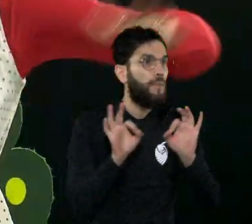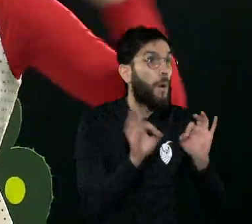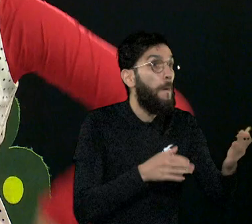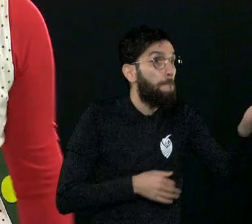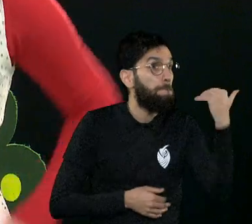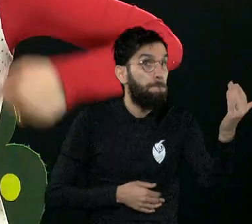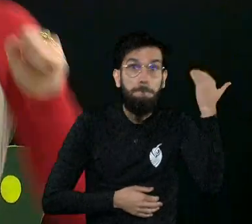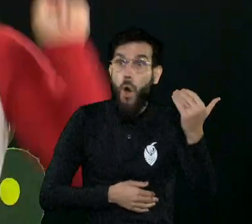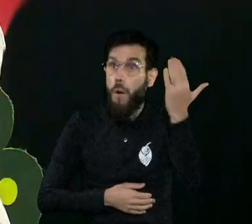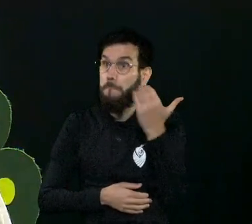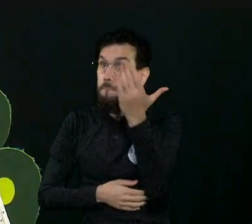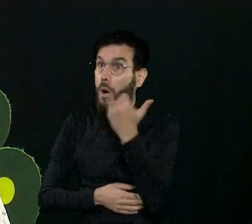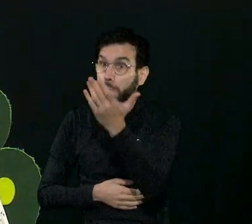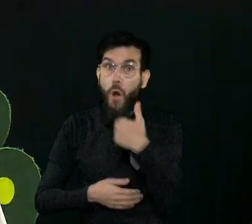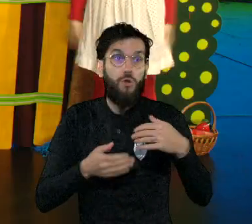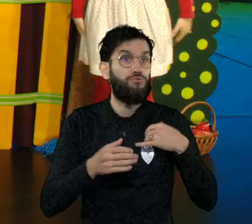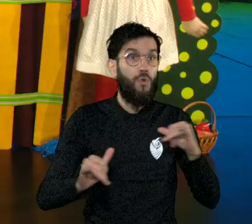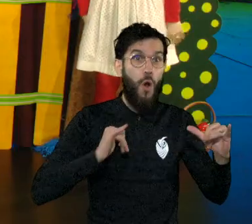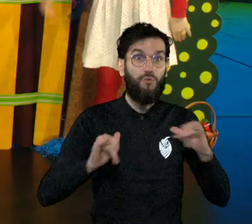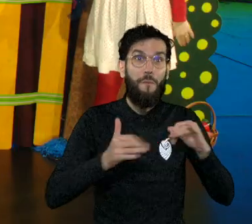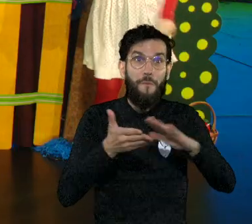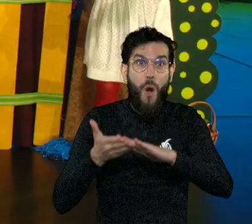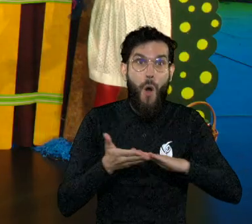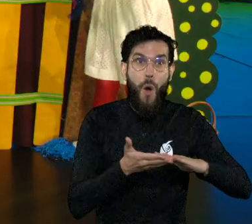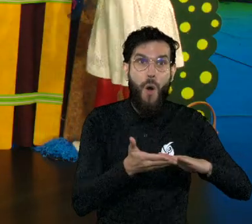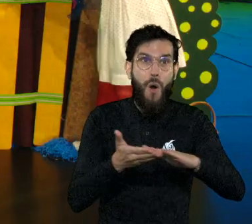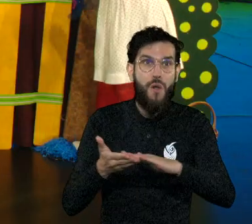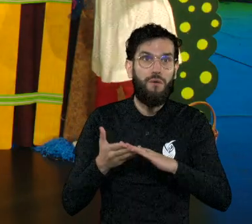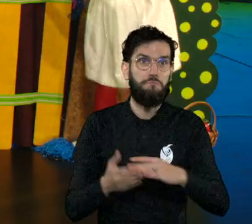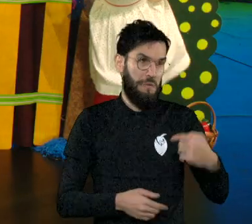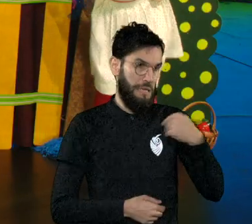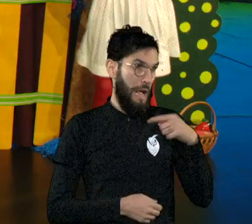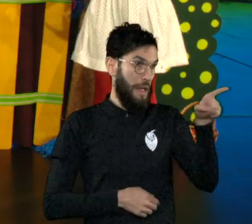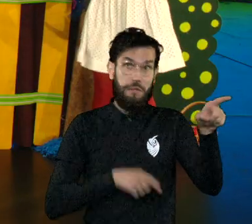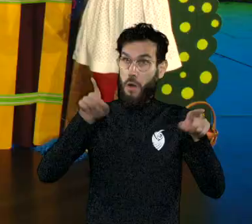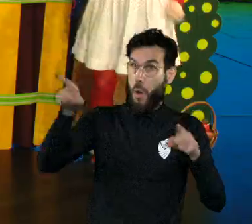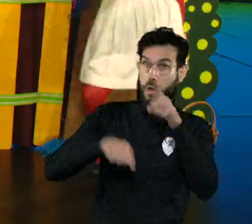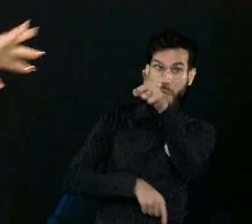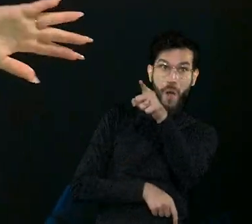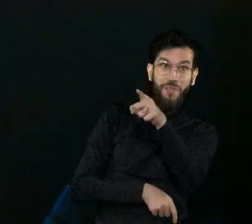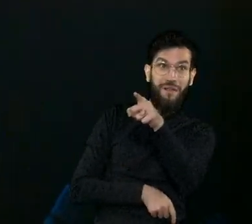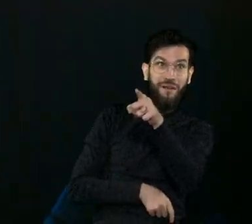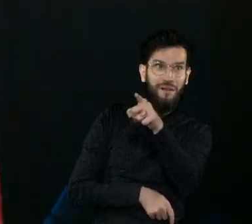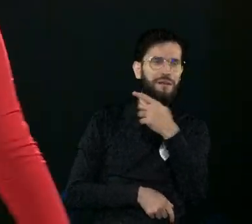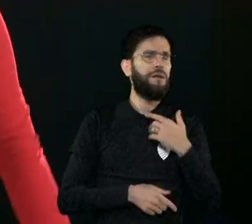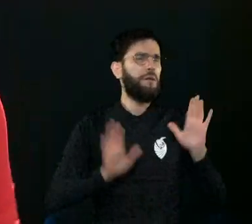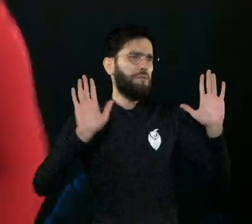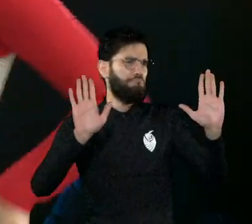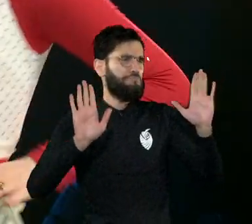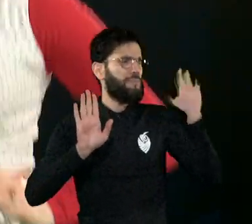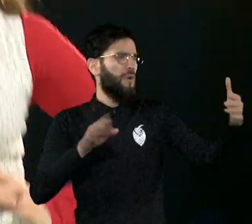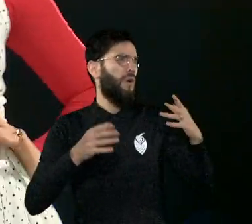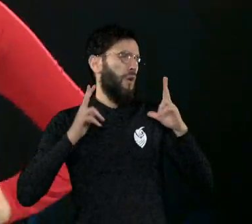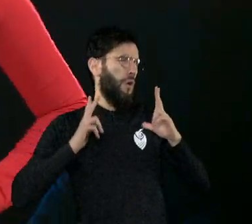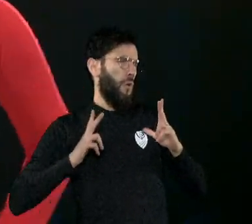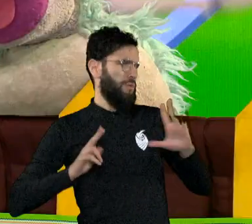Pridaj sa, poď športovať. Ja, ty, on, aj on. Odhoď už ten